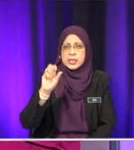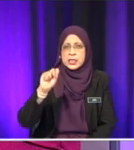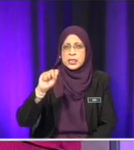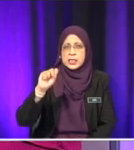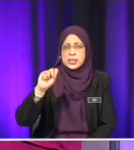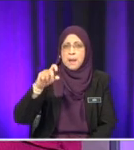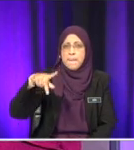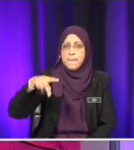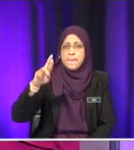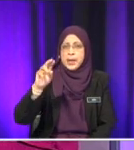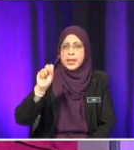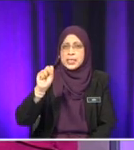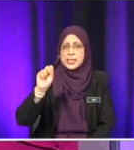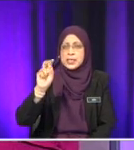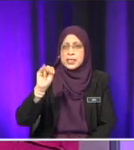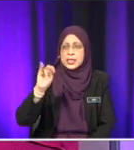penggunaan lilin